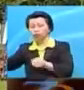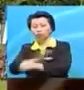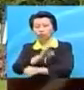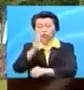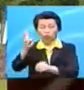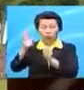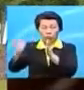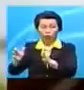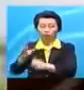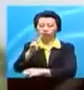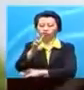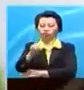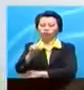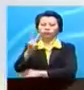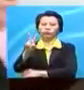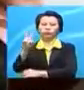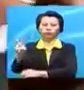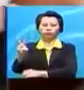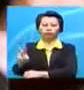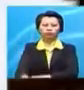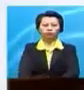kedua 2022.